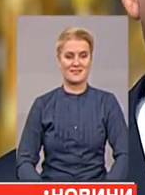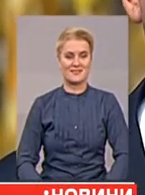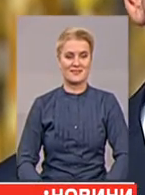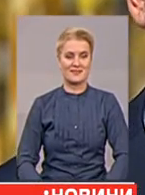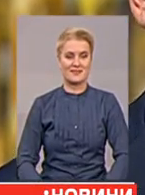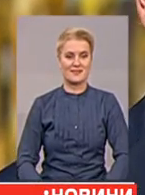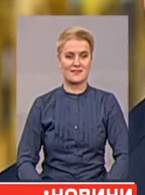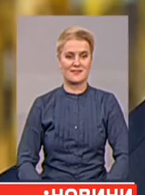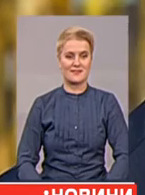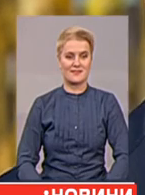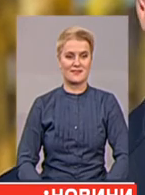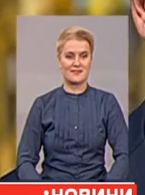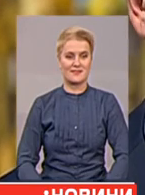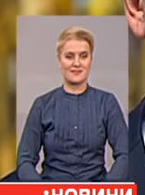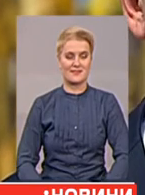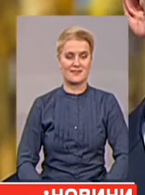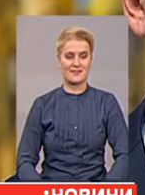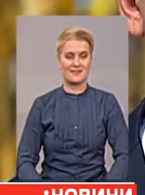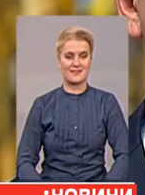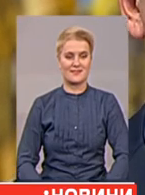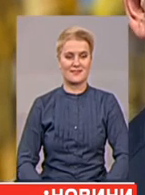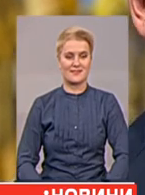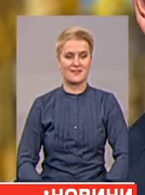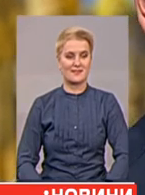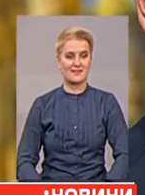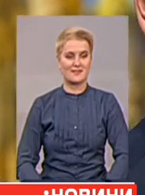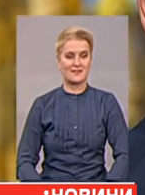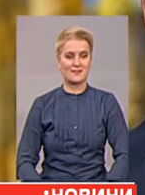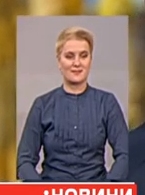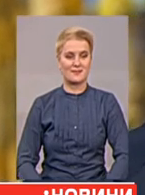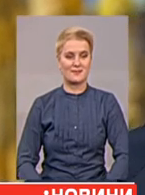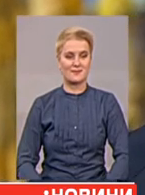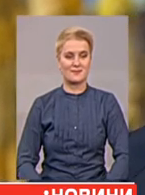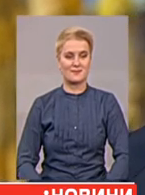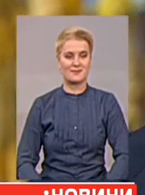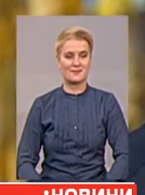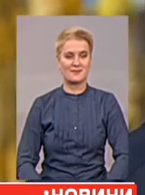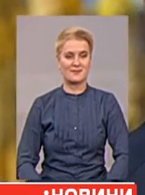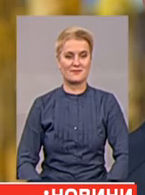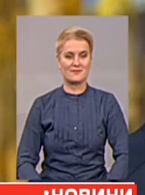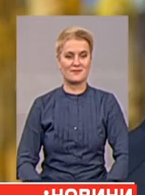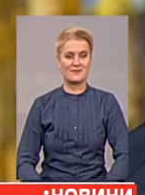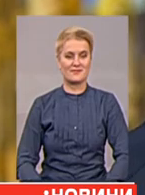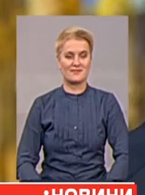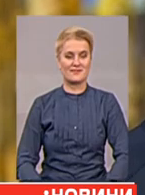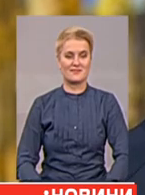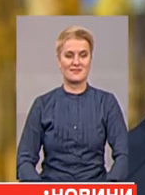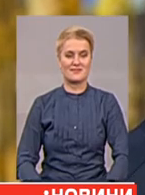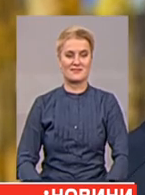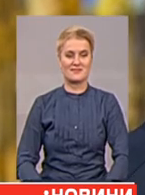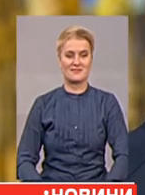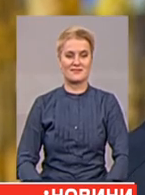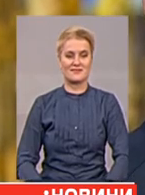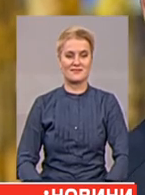pre občanov Európskej únie, a je ešte o to významnejším sviatkom pre vašich